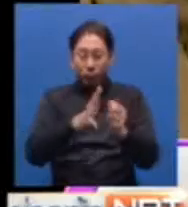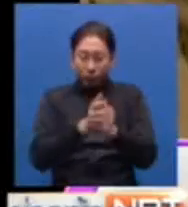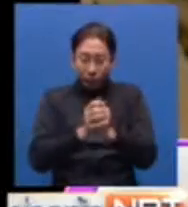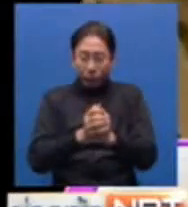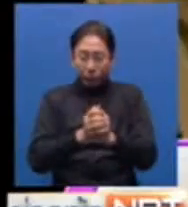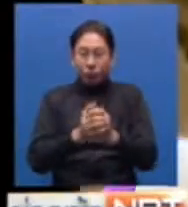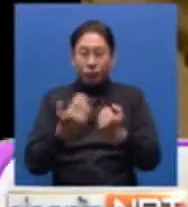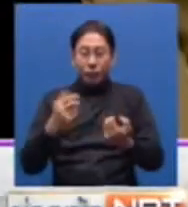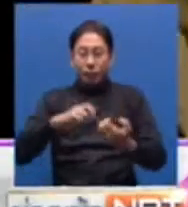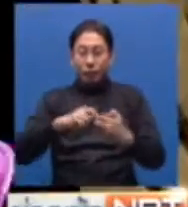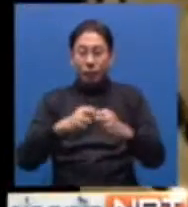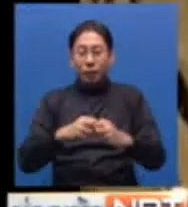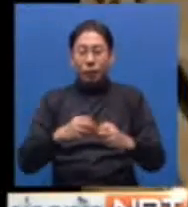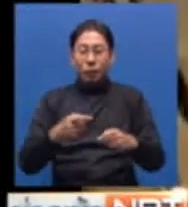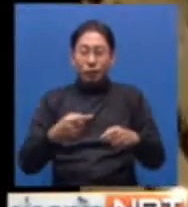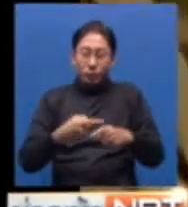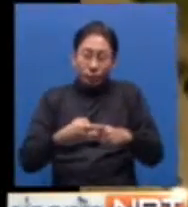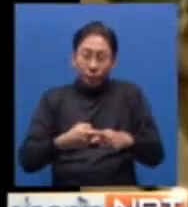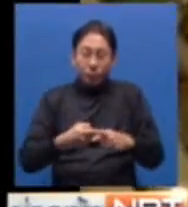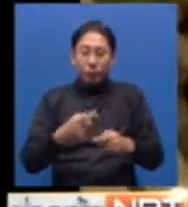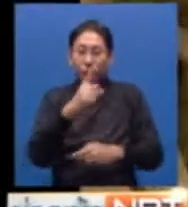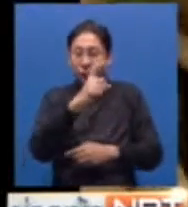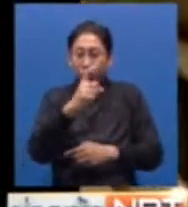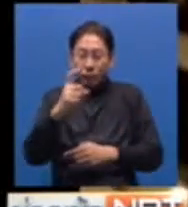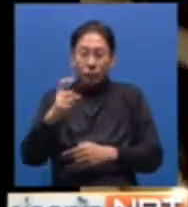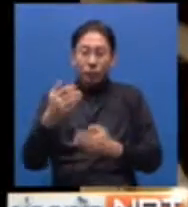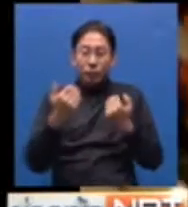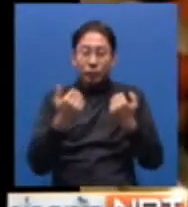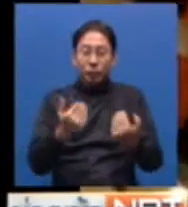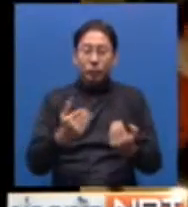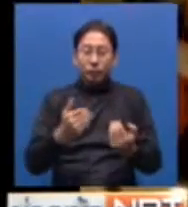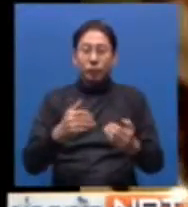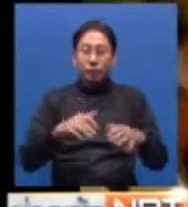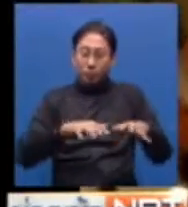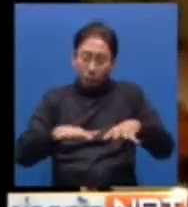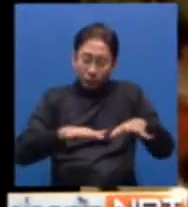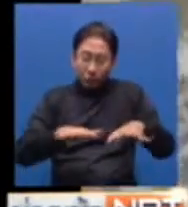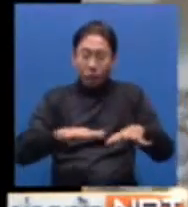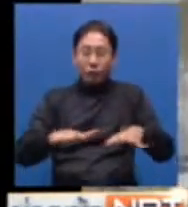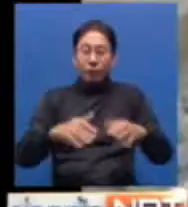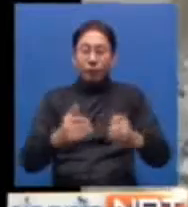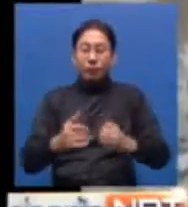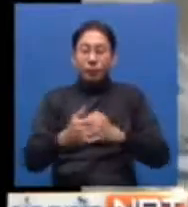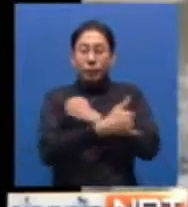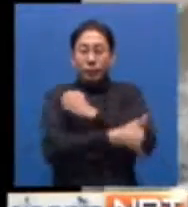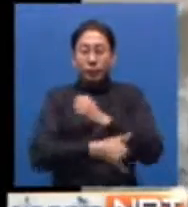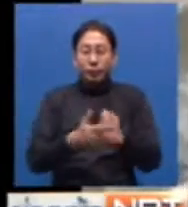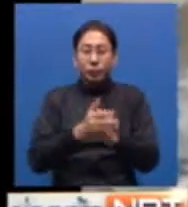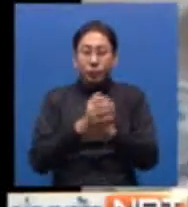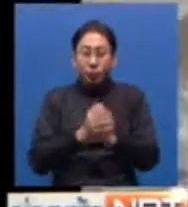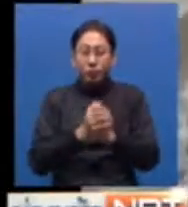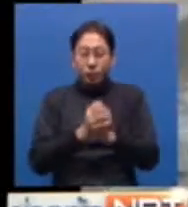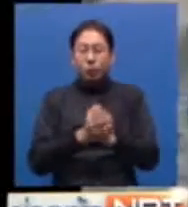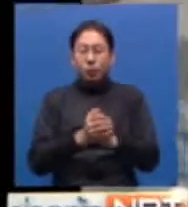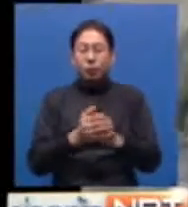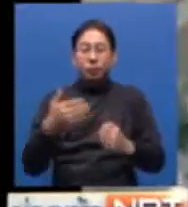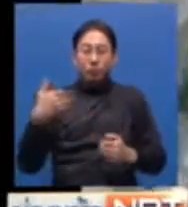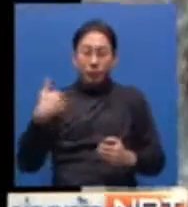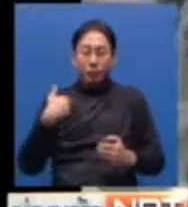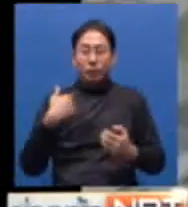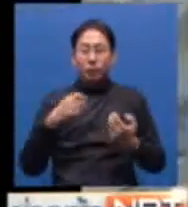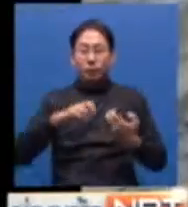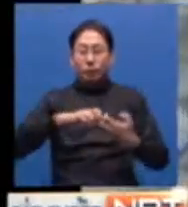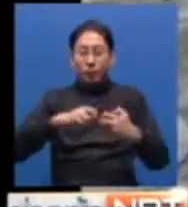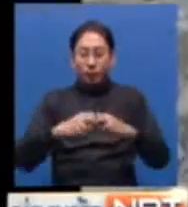จากความสูญเสียบาดเจ็บและความเสียหายต่อทรัพย์สินซึ่งเกิดจากเหตุแผ่นดินไหวที่เมืองเจาธงและเมืองฉูจิงใน